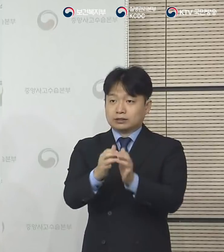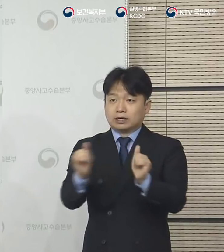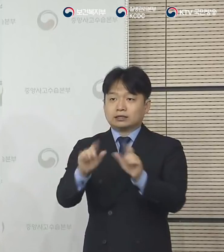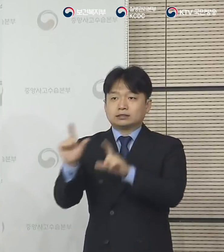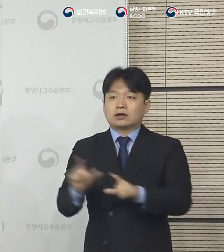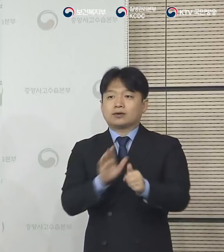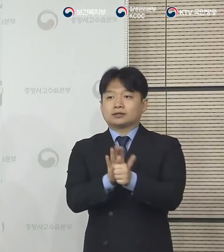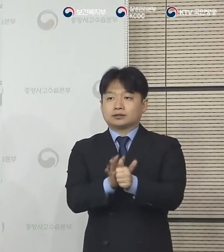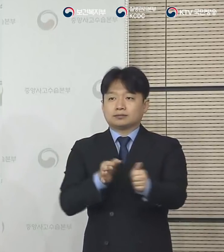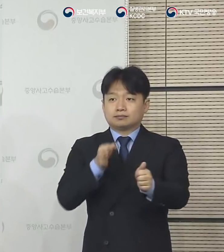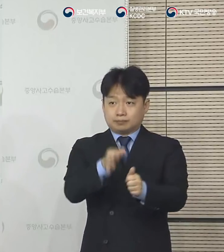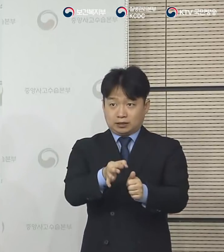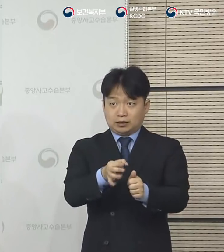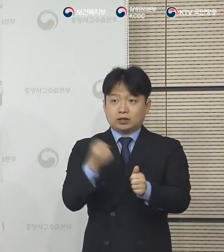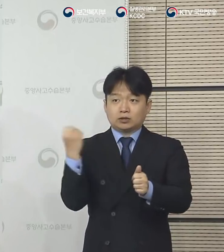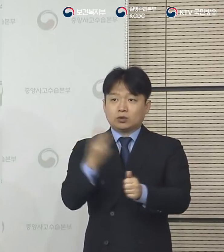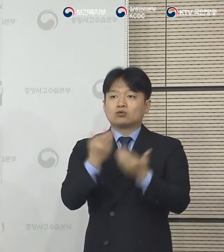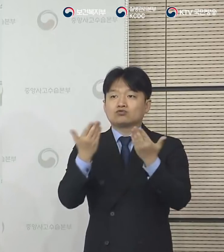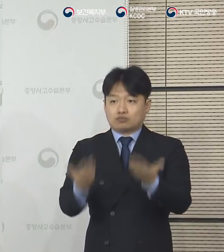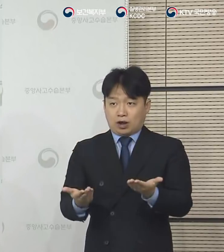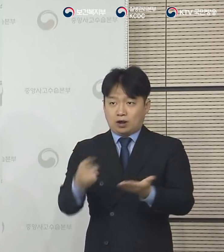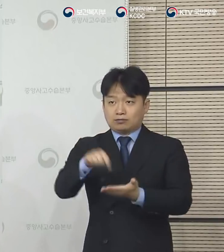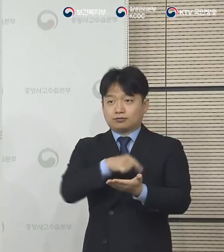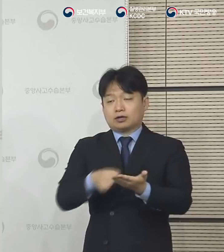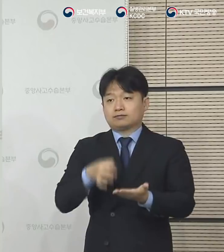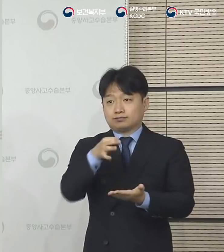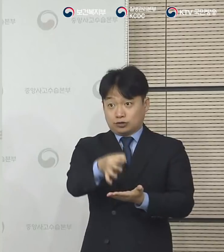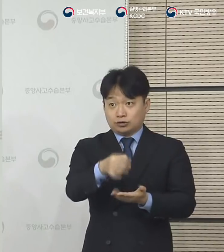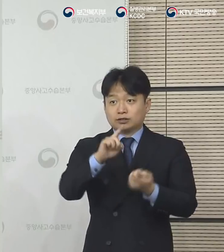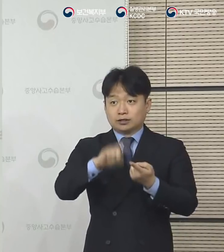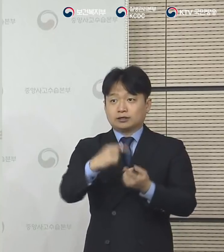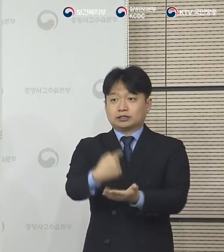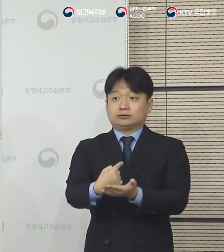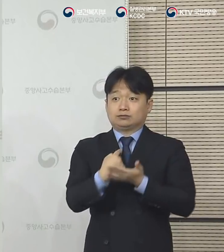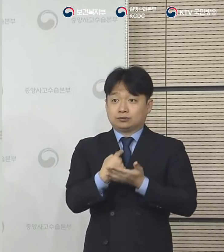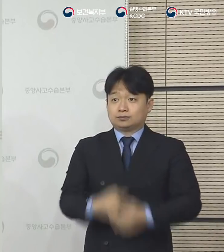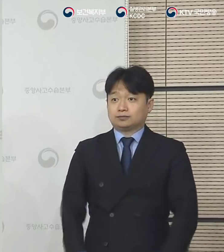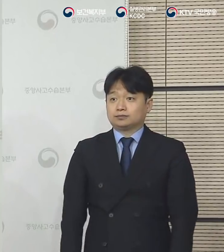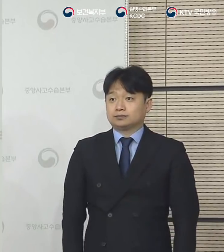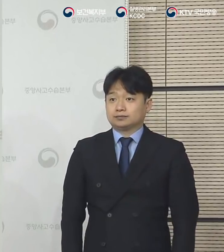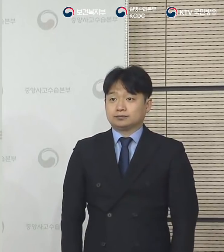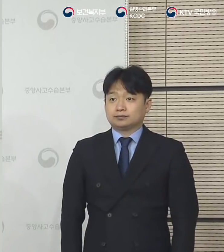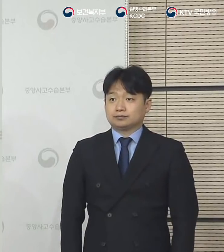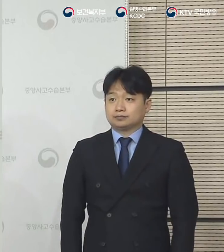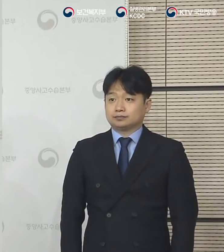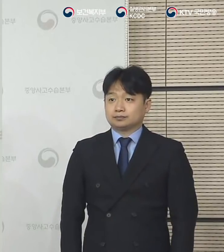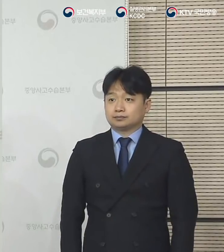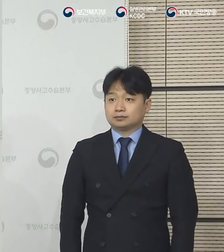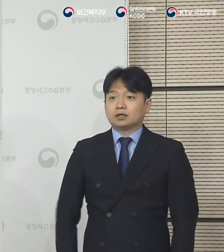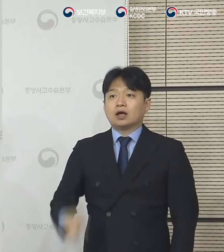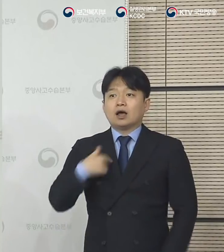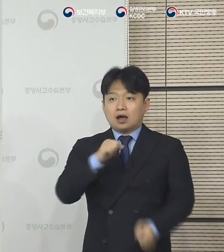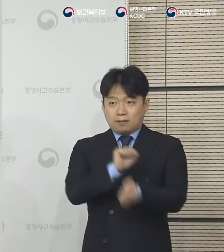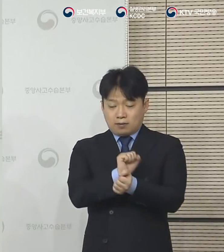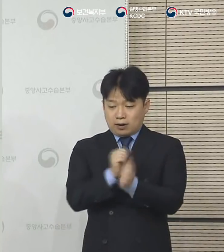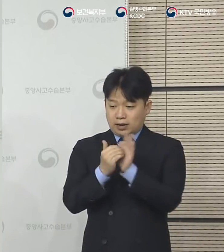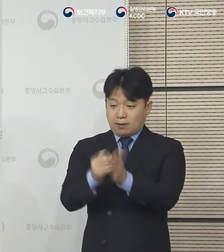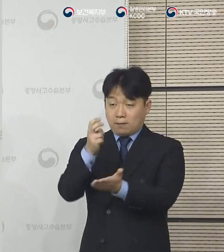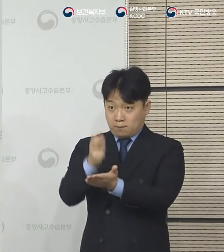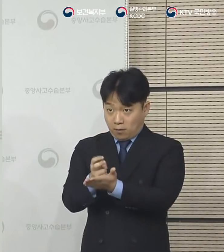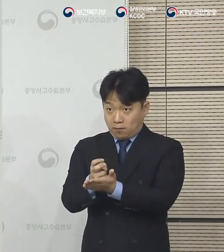생활지원비와 유급휴가비 지원 신청을 접수합니다. 생활지원비, 유급휴가비는 감염병 예방법에